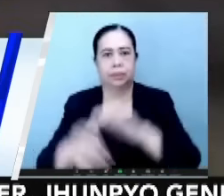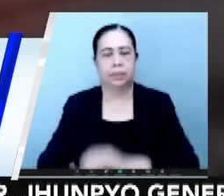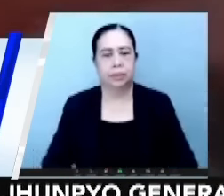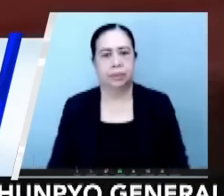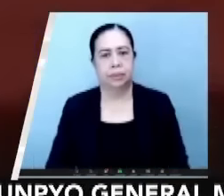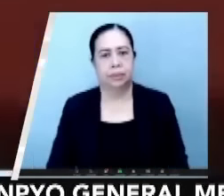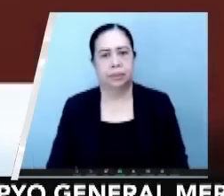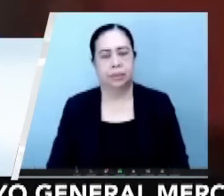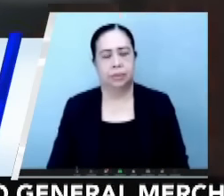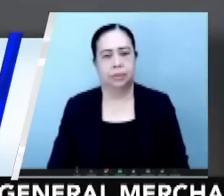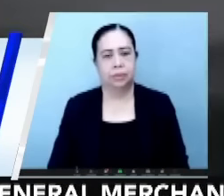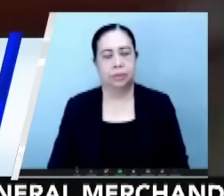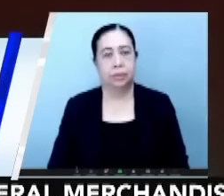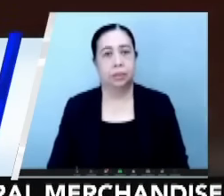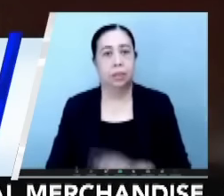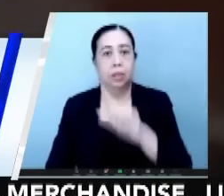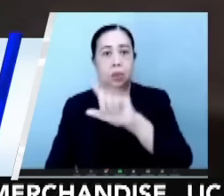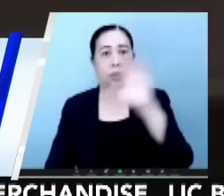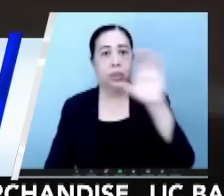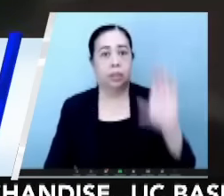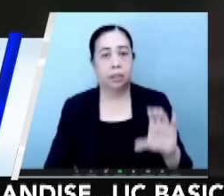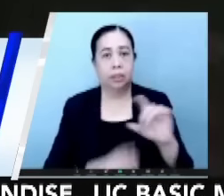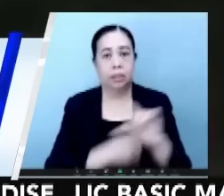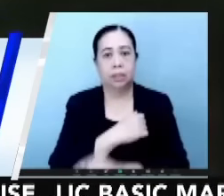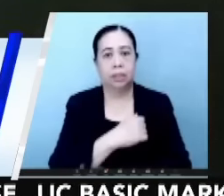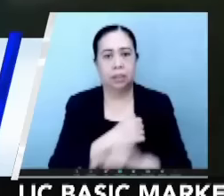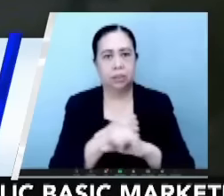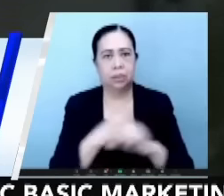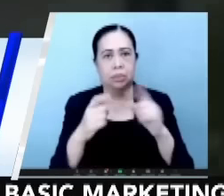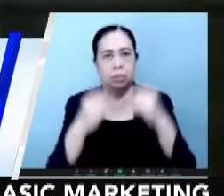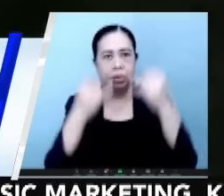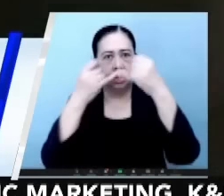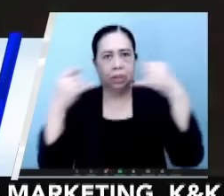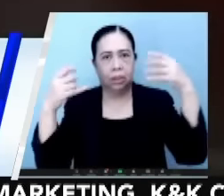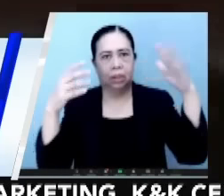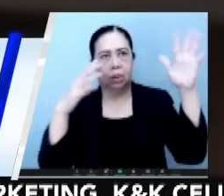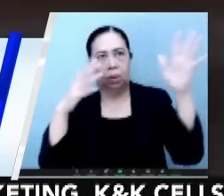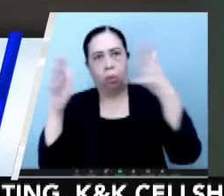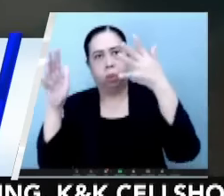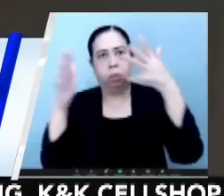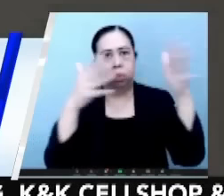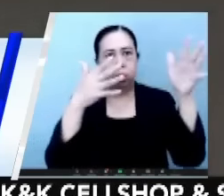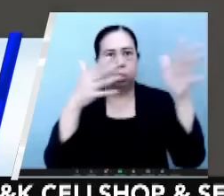Sa Lucena, Quezon naman, tila nagsayawan ng mga kable dahil sa lakas ng hangin kahapon.